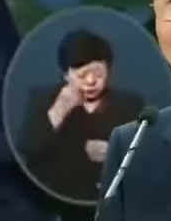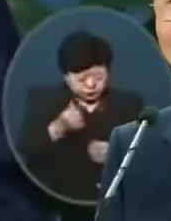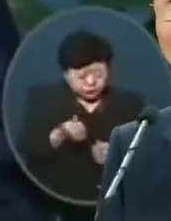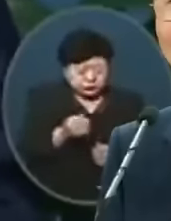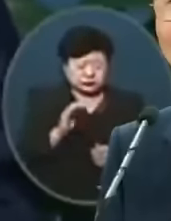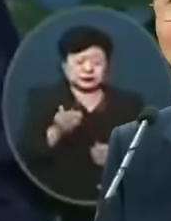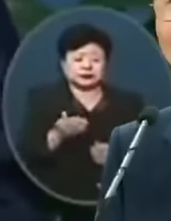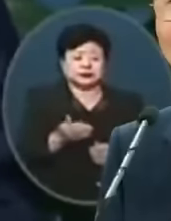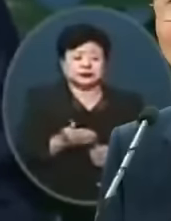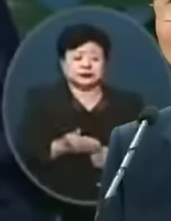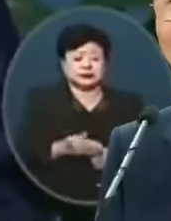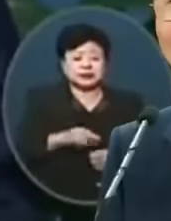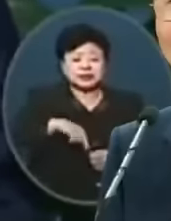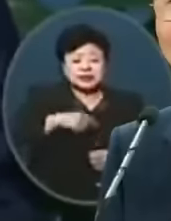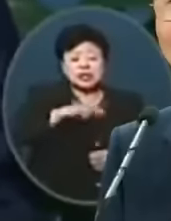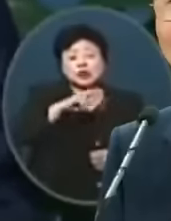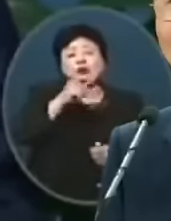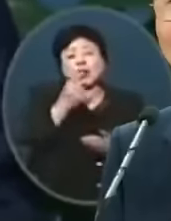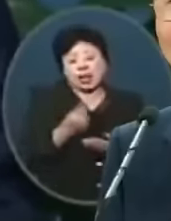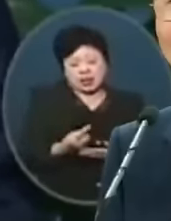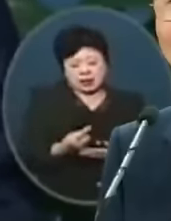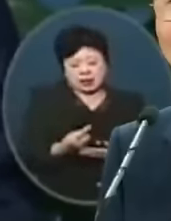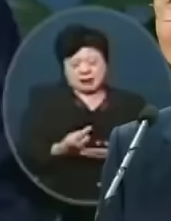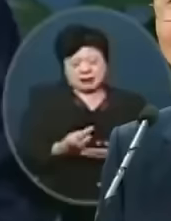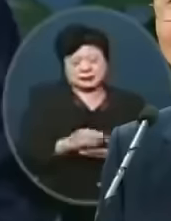만들어주면 그것이 우리에게 돌아오는 것입니다.